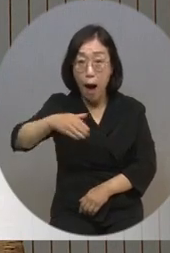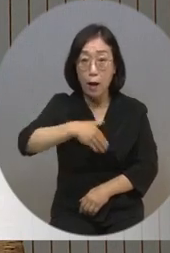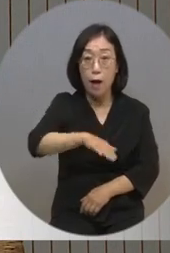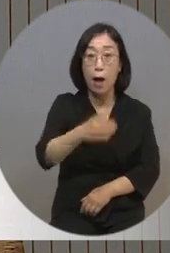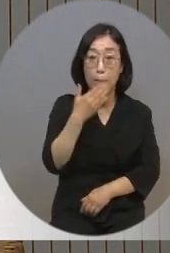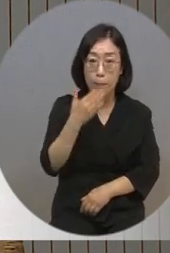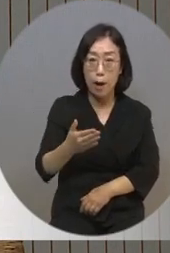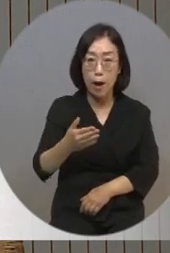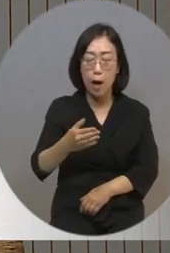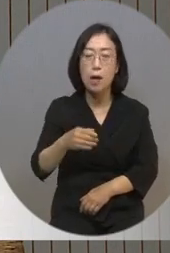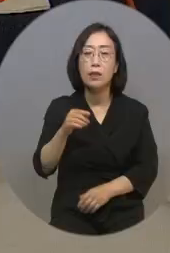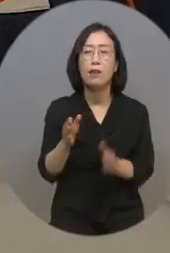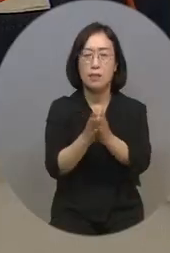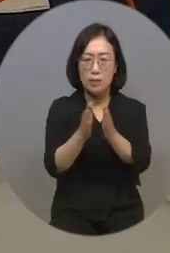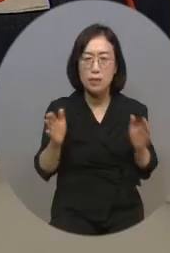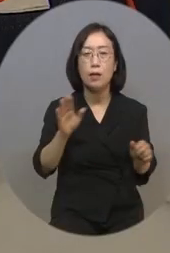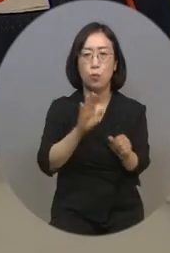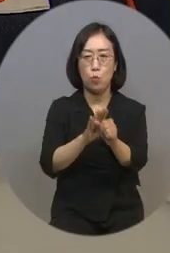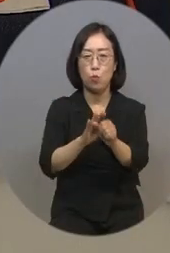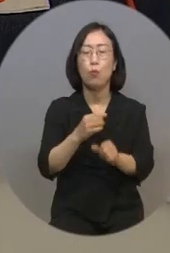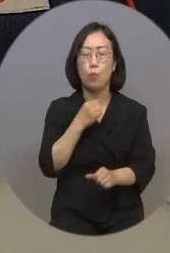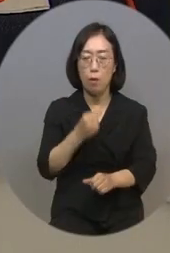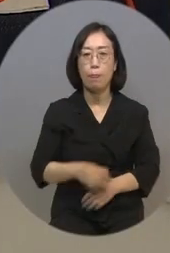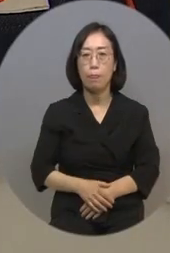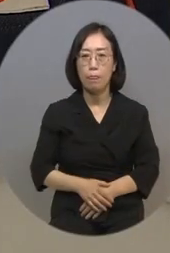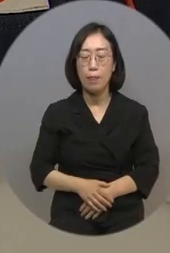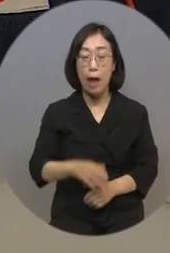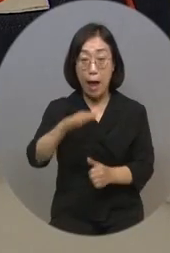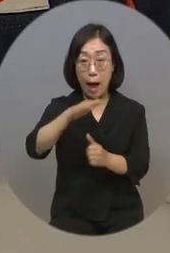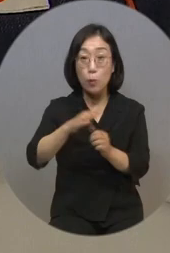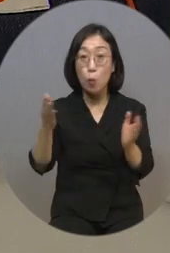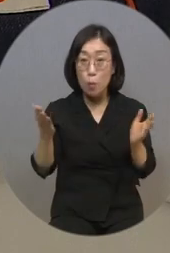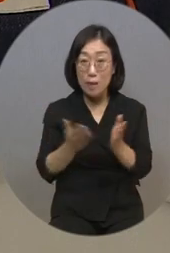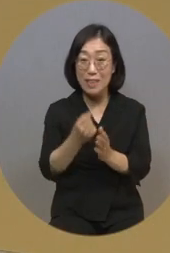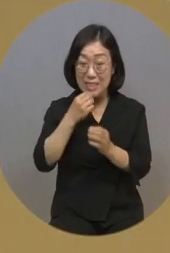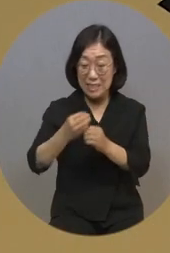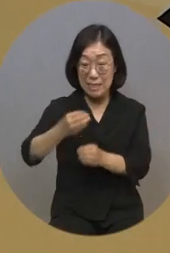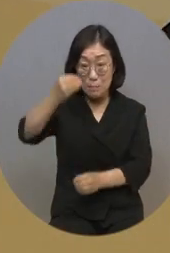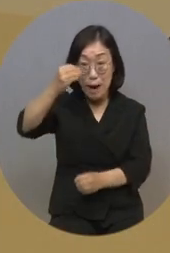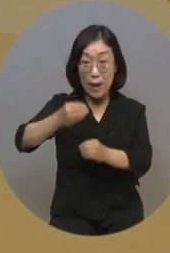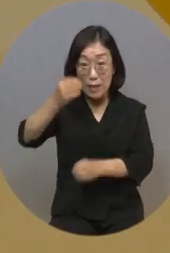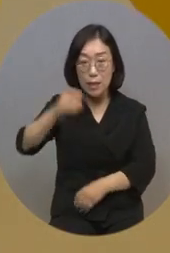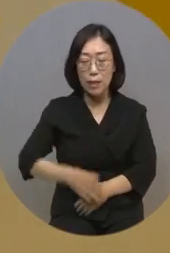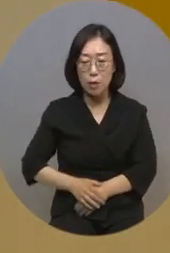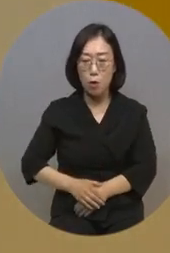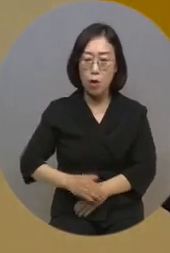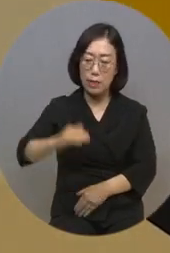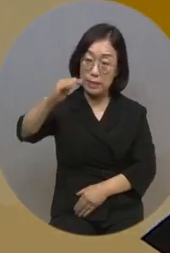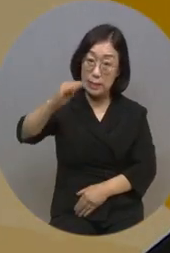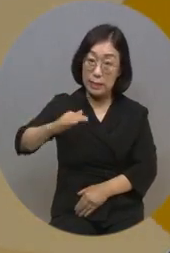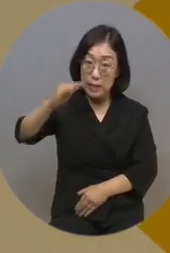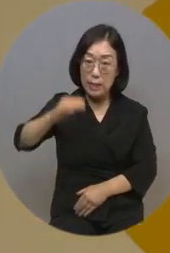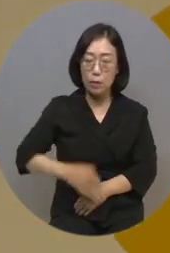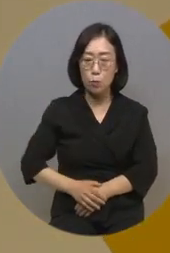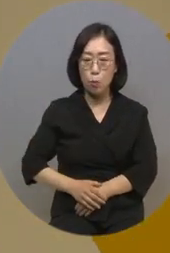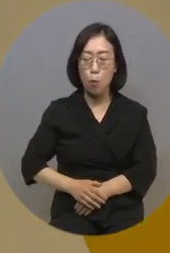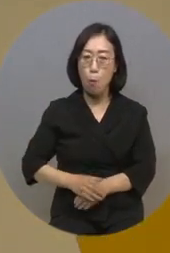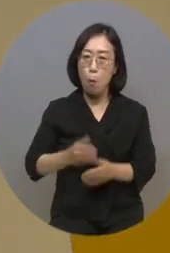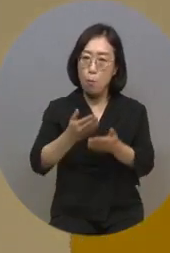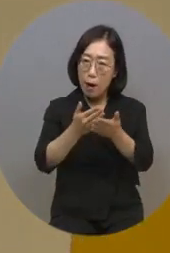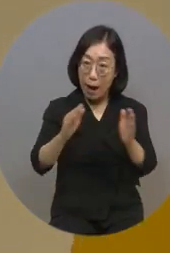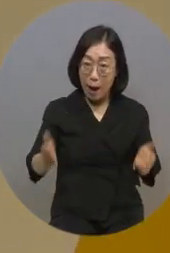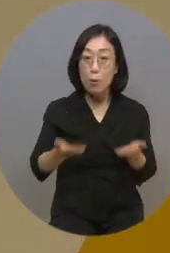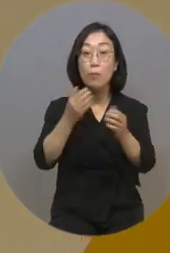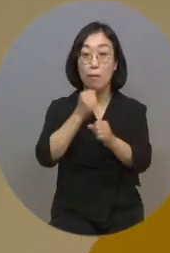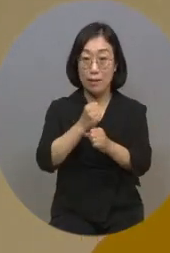시작이 되었으면 좋겠습니다. 아동용 흰지팡이는 아동 신체에 맞는 사이즈와 무게로 새롭게 개발해